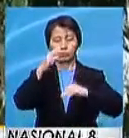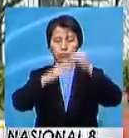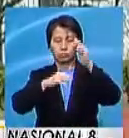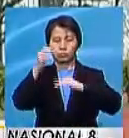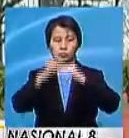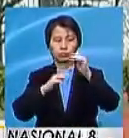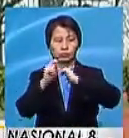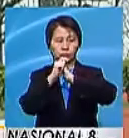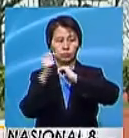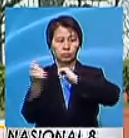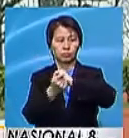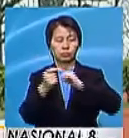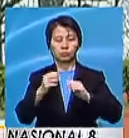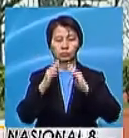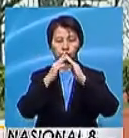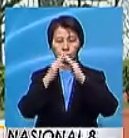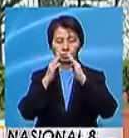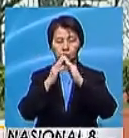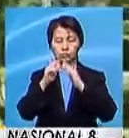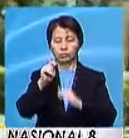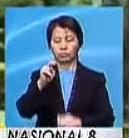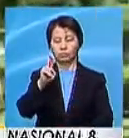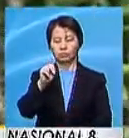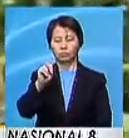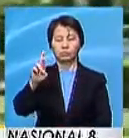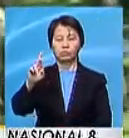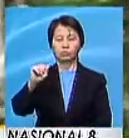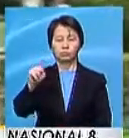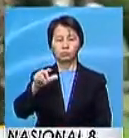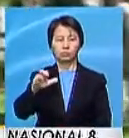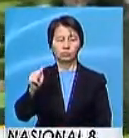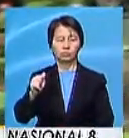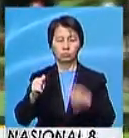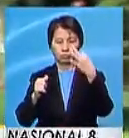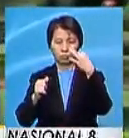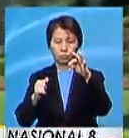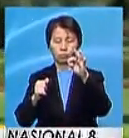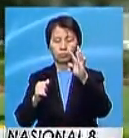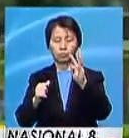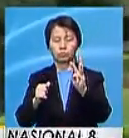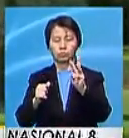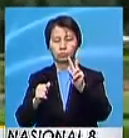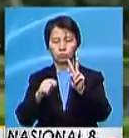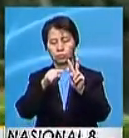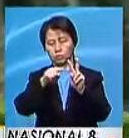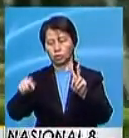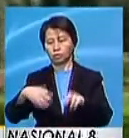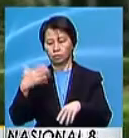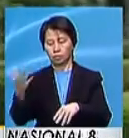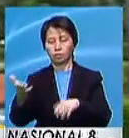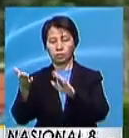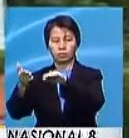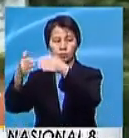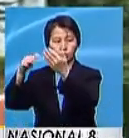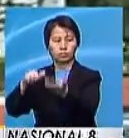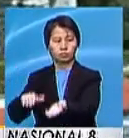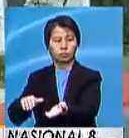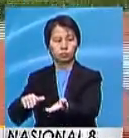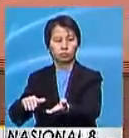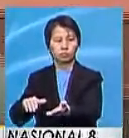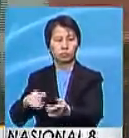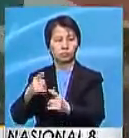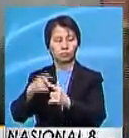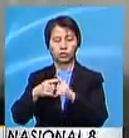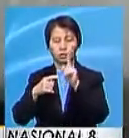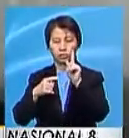Seri Taman, iaitu kediaman rasmi Tun Abdul Razak dari tahun 1962 sehingga beliau meninggal dunia pada